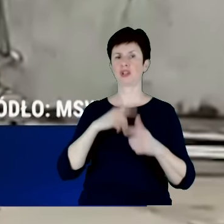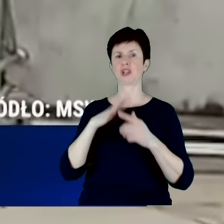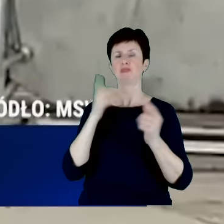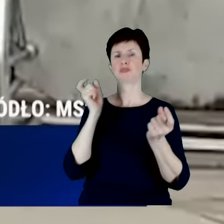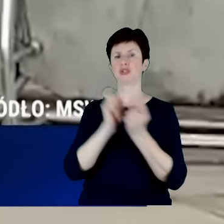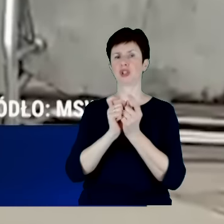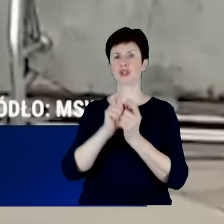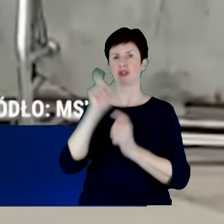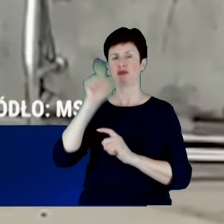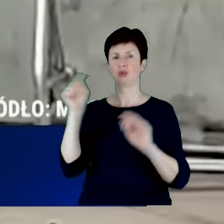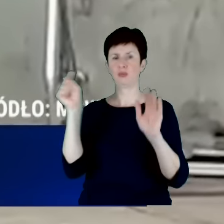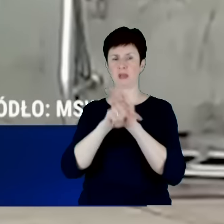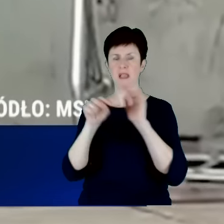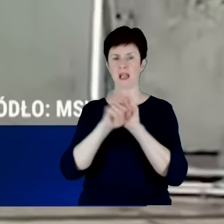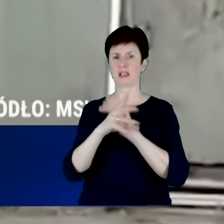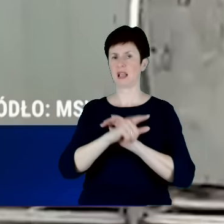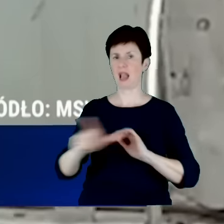Oba państwa